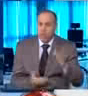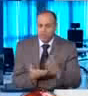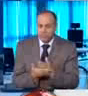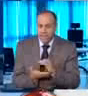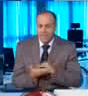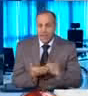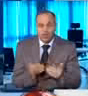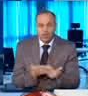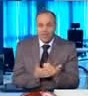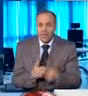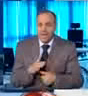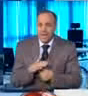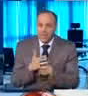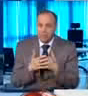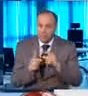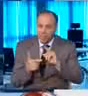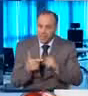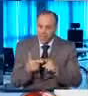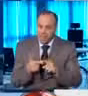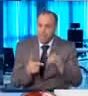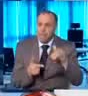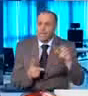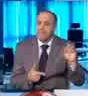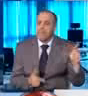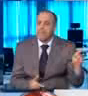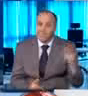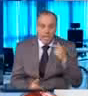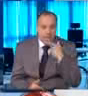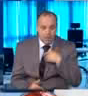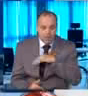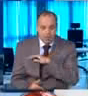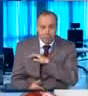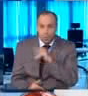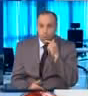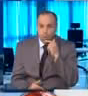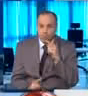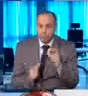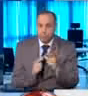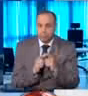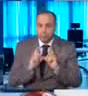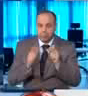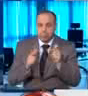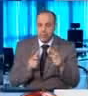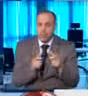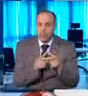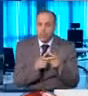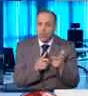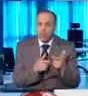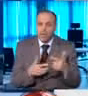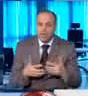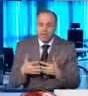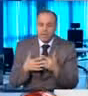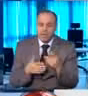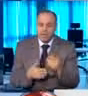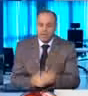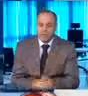إدارته الجديدة بتكليف نائبه مايكل بانس بتولي قيادة فريق انتقال السلطة في البيت